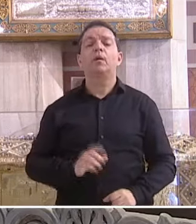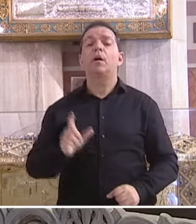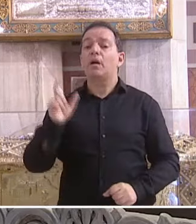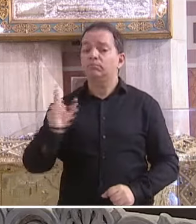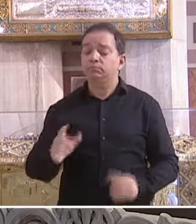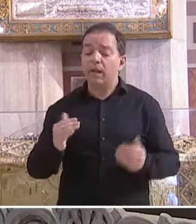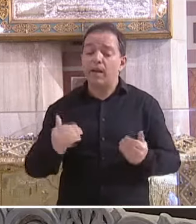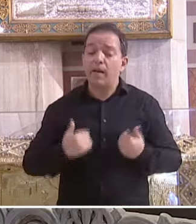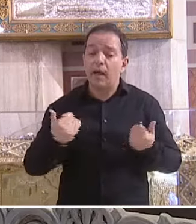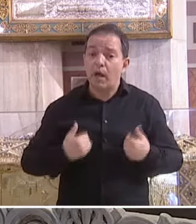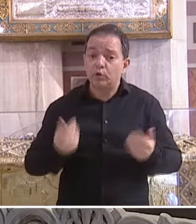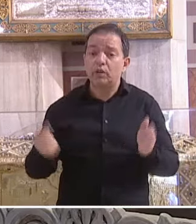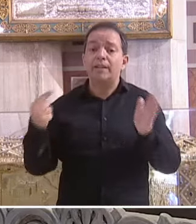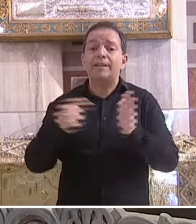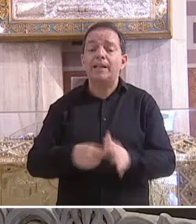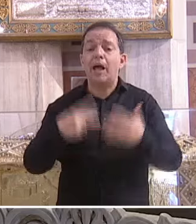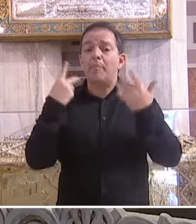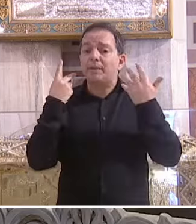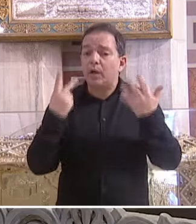νεότατος το έτος